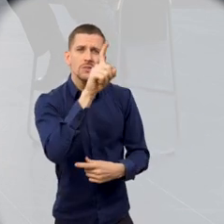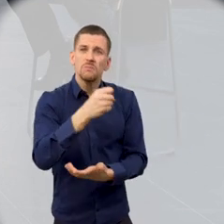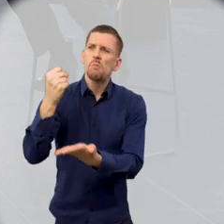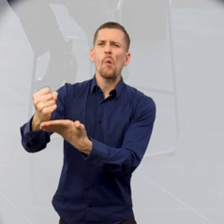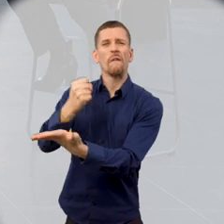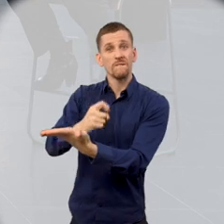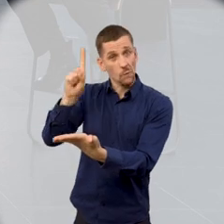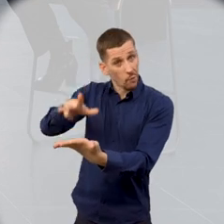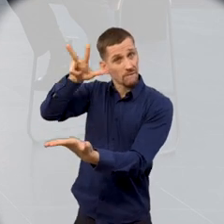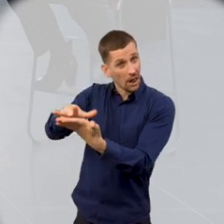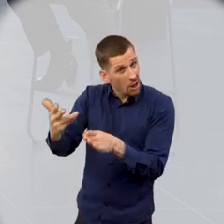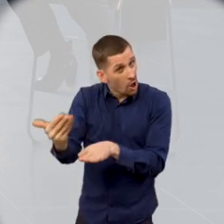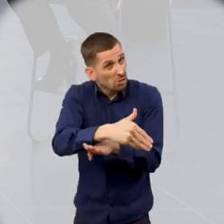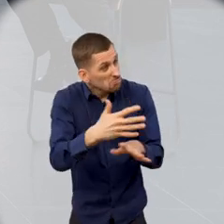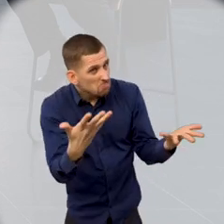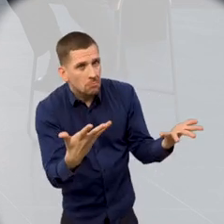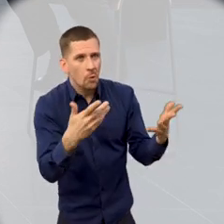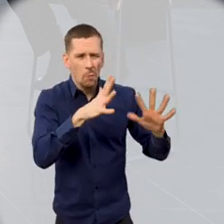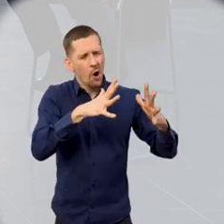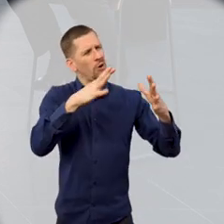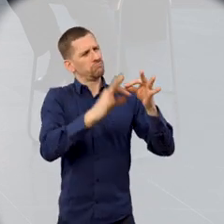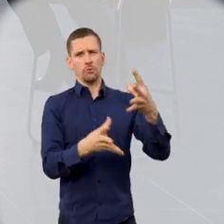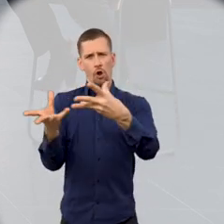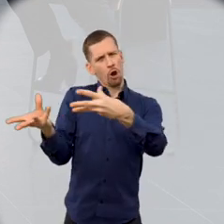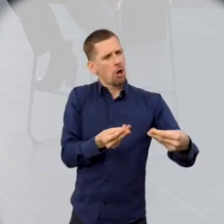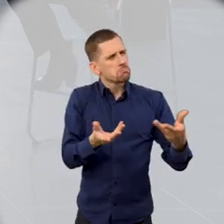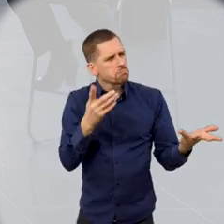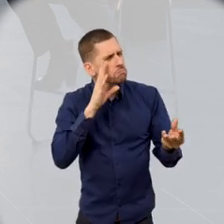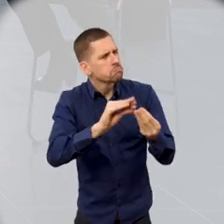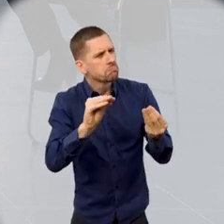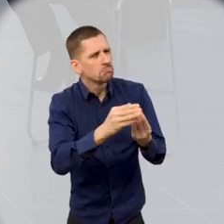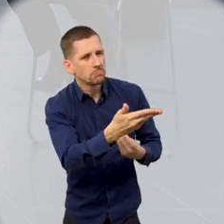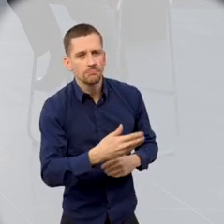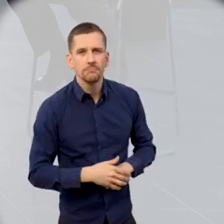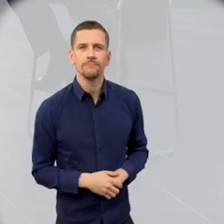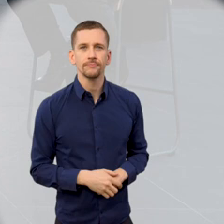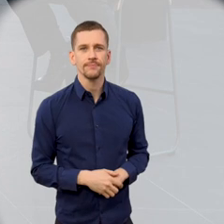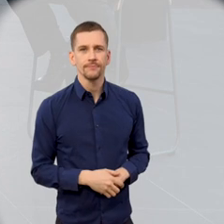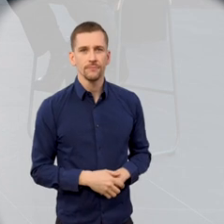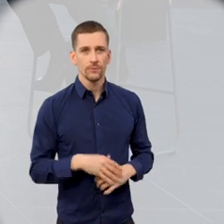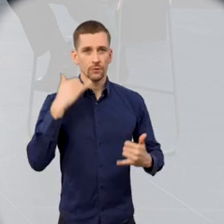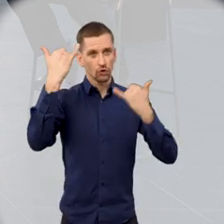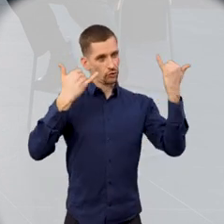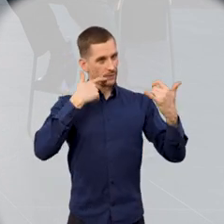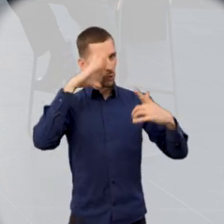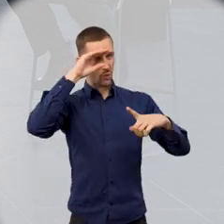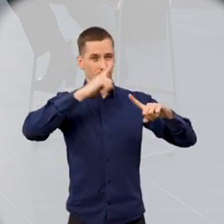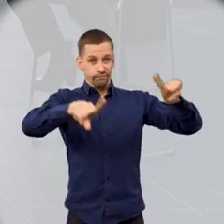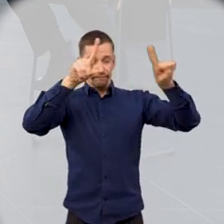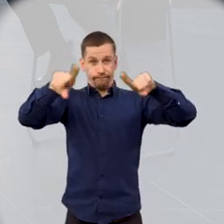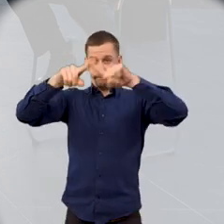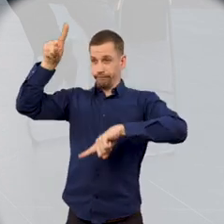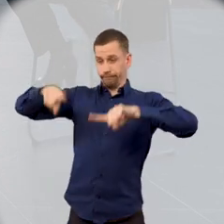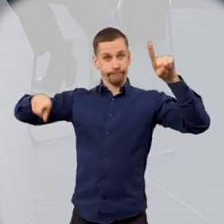faut ou non qu'ils aient validé un brevet, vous nous le direz. Mais du coup, qui accueillez-vous finalement dans cette école? J'imagine aussi qu'il y a une grande